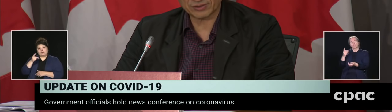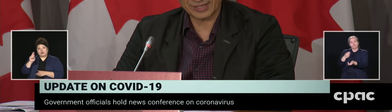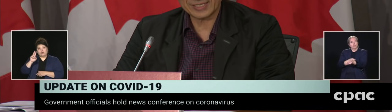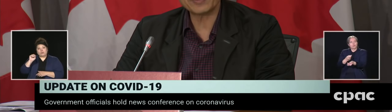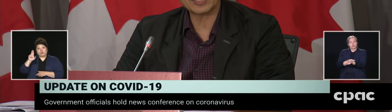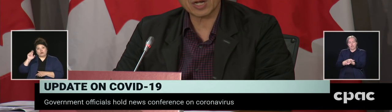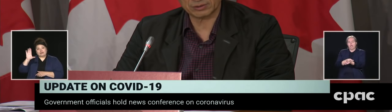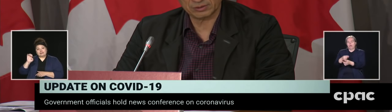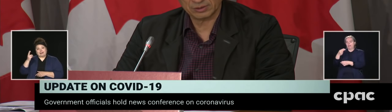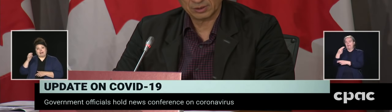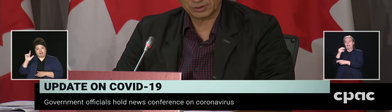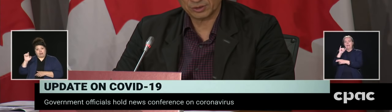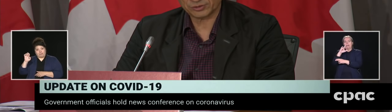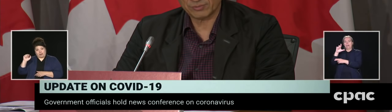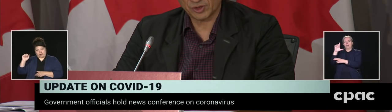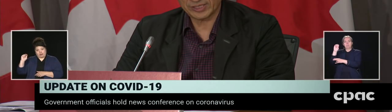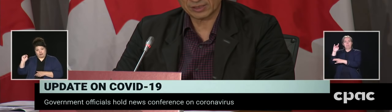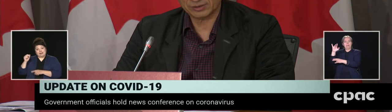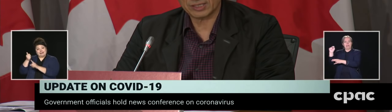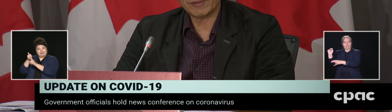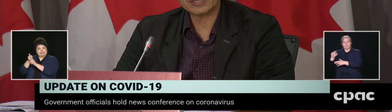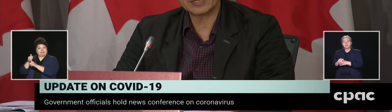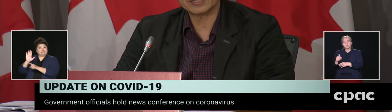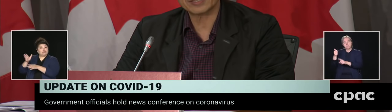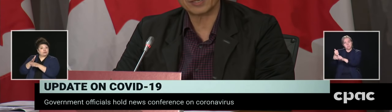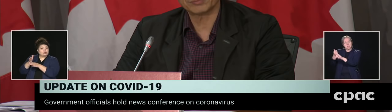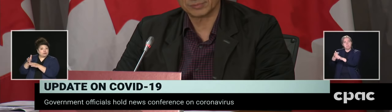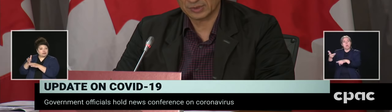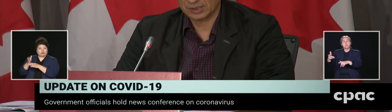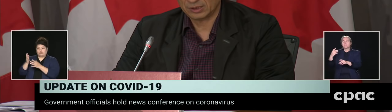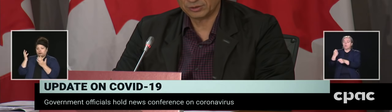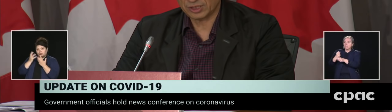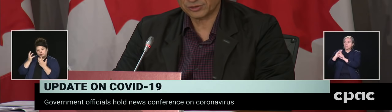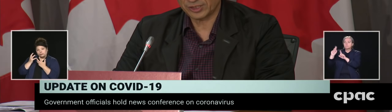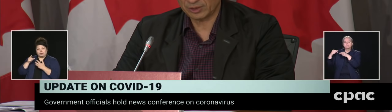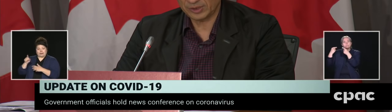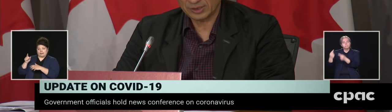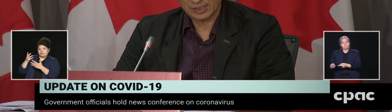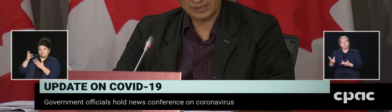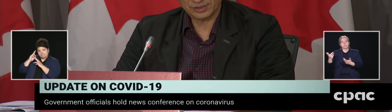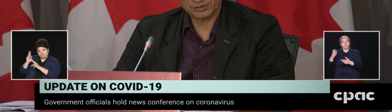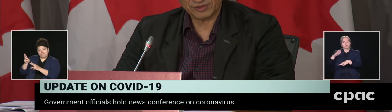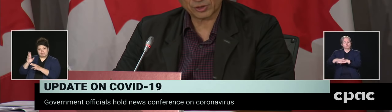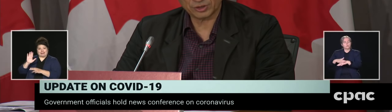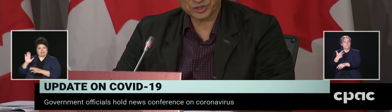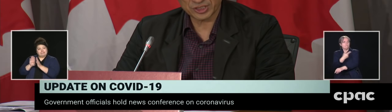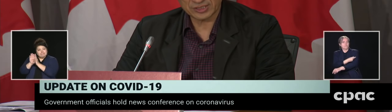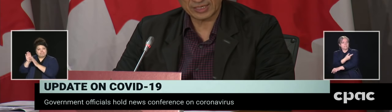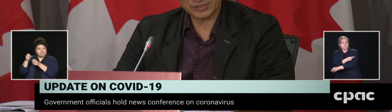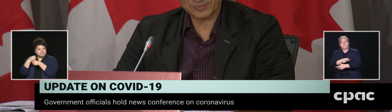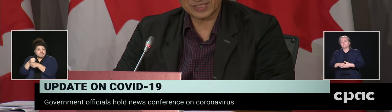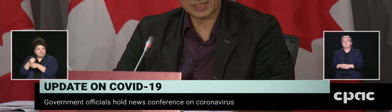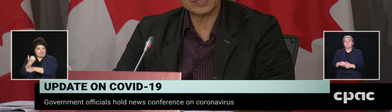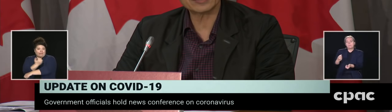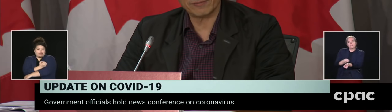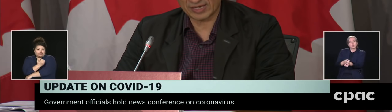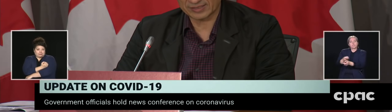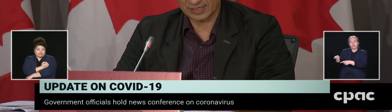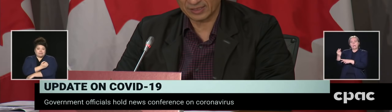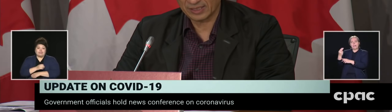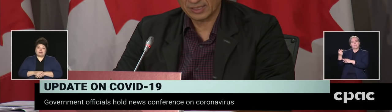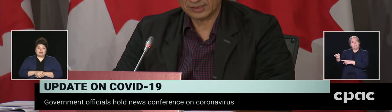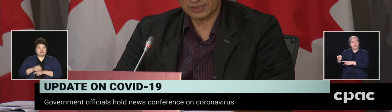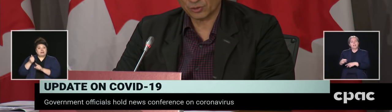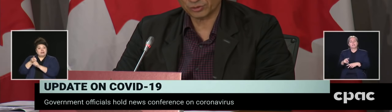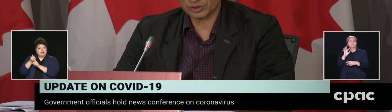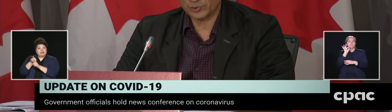de façon inspirante de notre modèle de la vaccination. Le Dr. Hillman était une virologiste et une spécialiste des